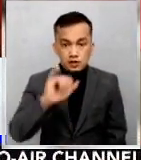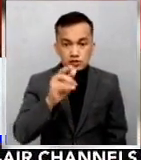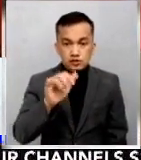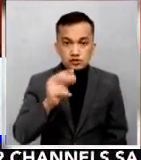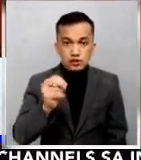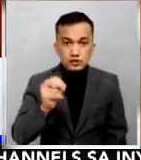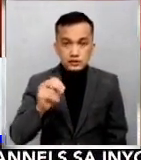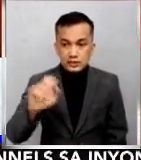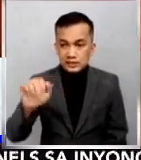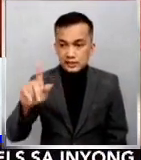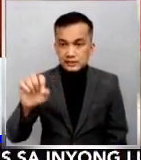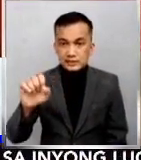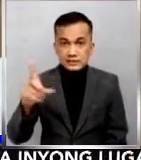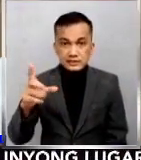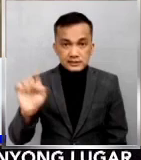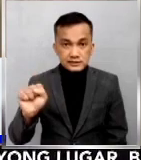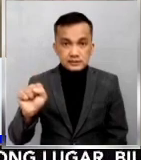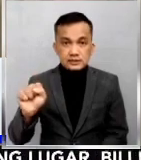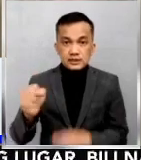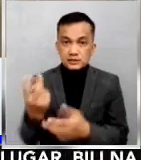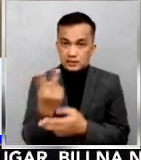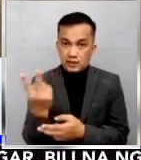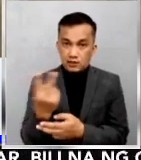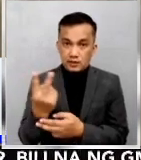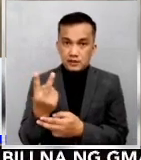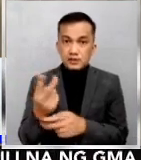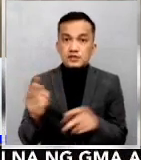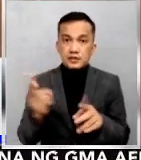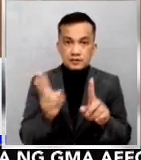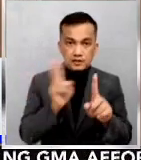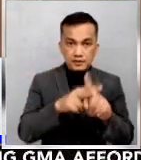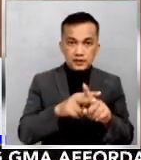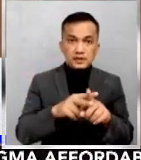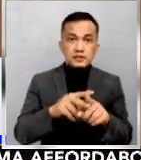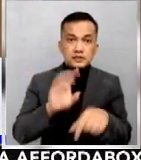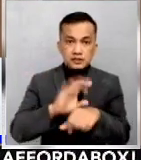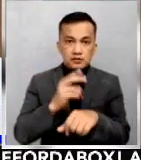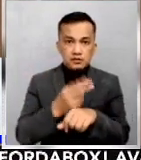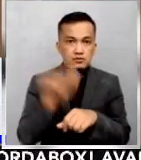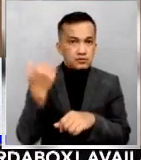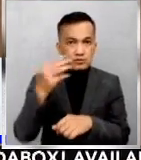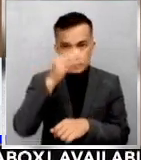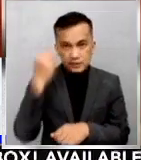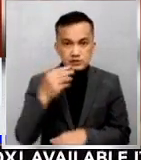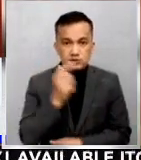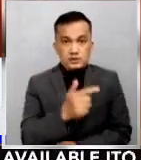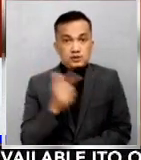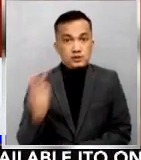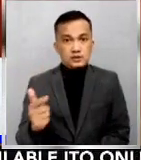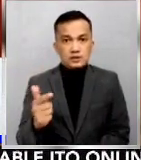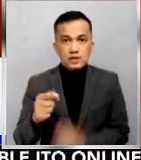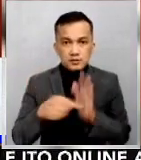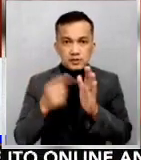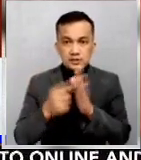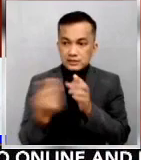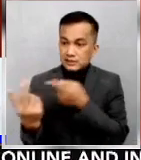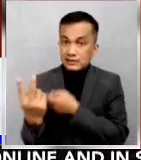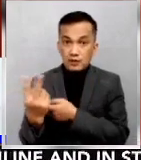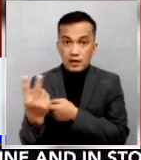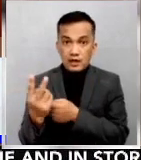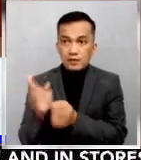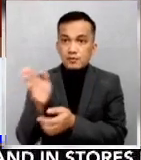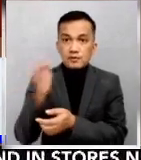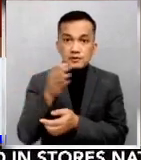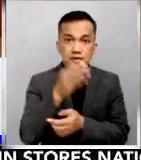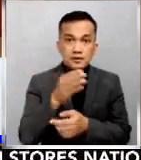nag-apply sa San Juan City Hall bilang contact tracer noong pang Marso 2020. Minsan, sila ang nagbabahay-bahay para mag-contact trace. Kung minsan,